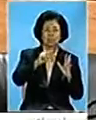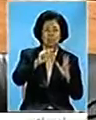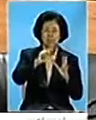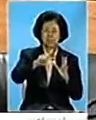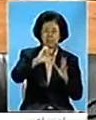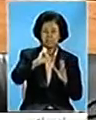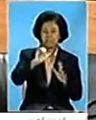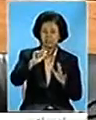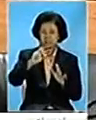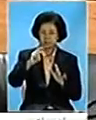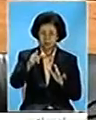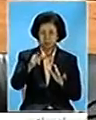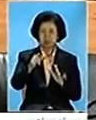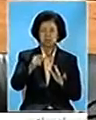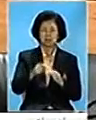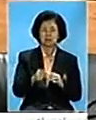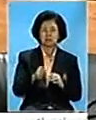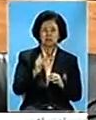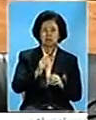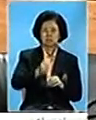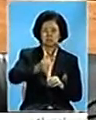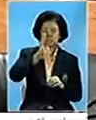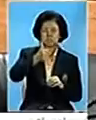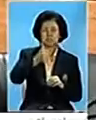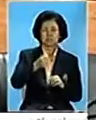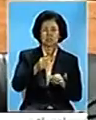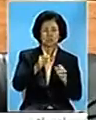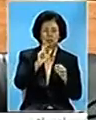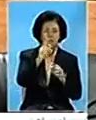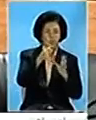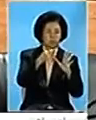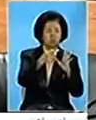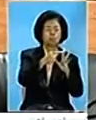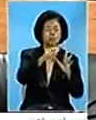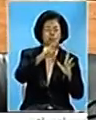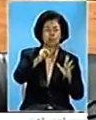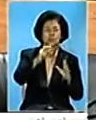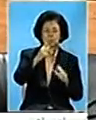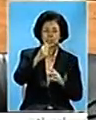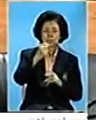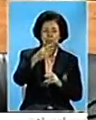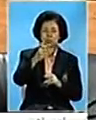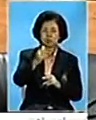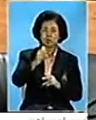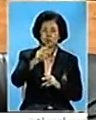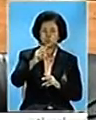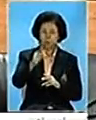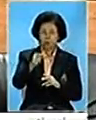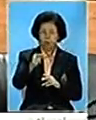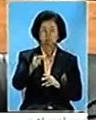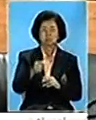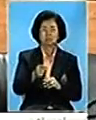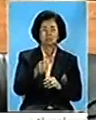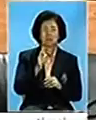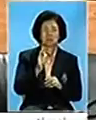ญลักษณ์ขุนทองภูผิวเดือนเป็นนักการเมืองที่คร่ำบอดกับ